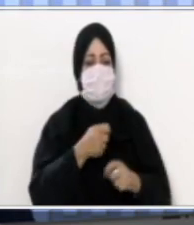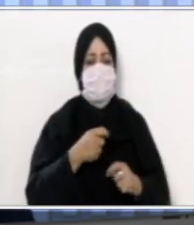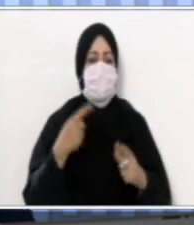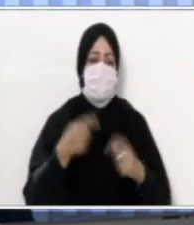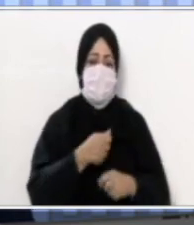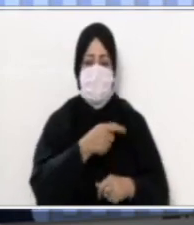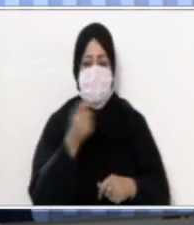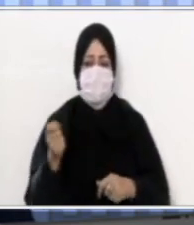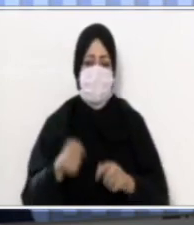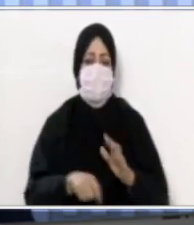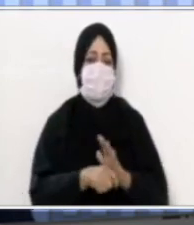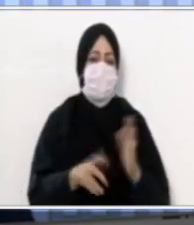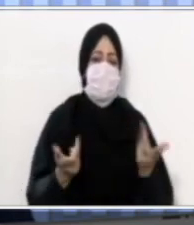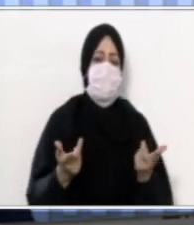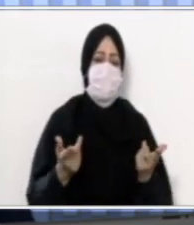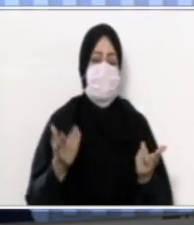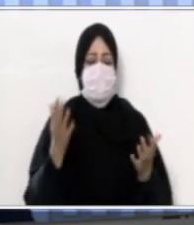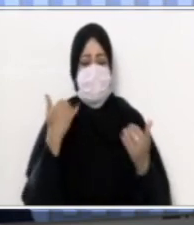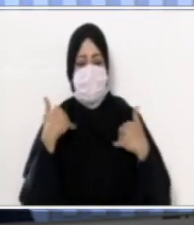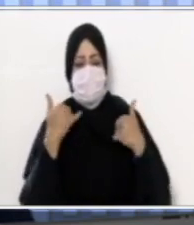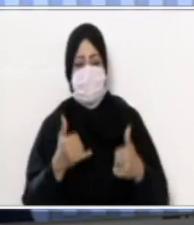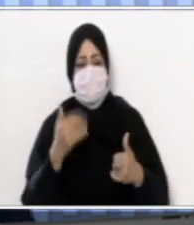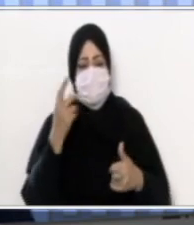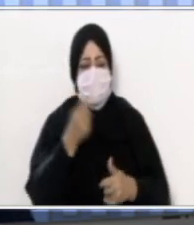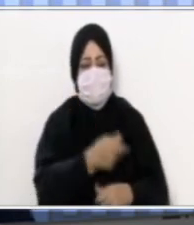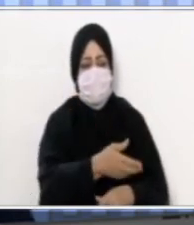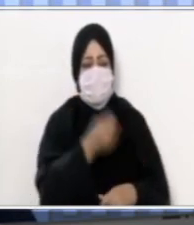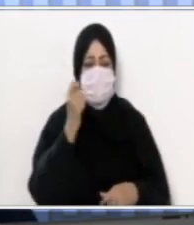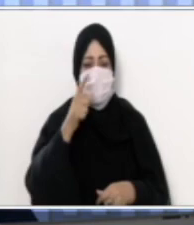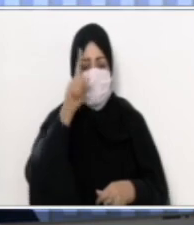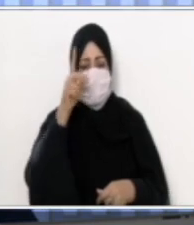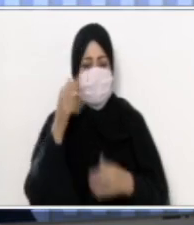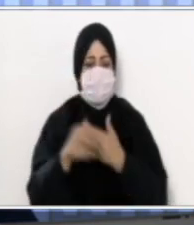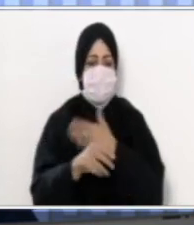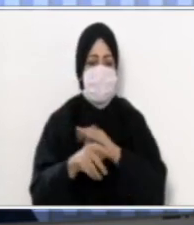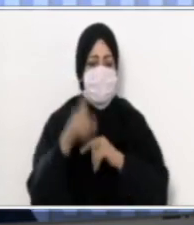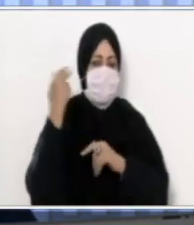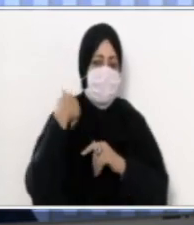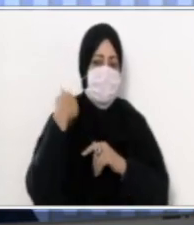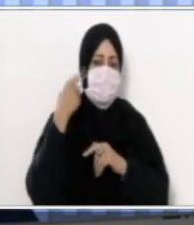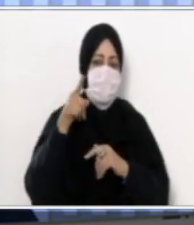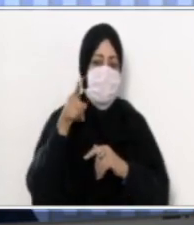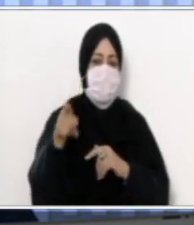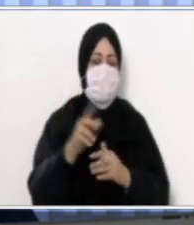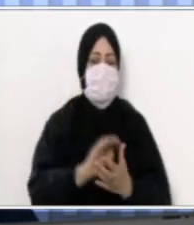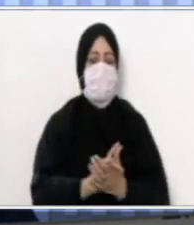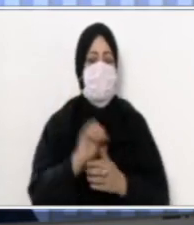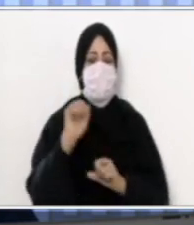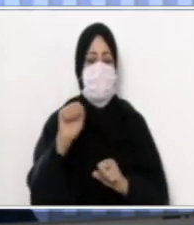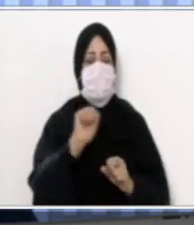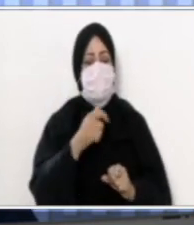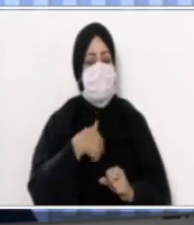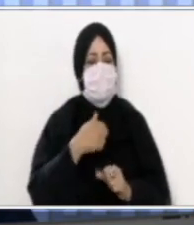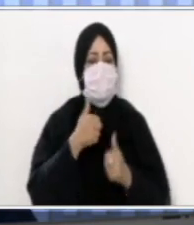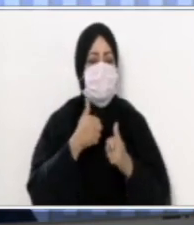شيء عليه، والحرام مرتبط بهم. هذا والله أعلم، وصلى الله وسلم